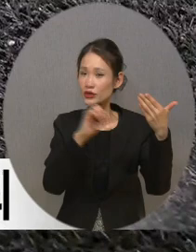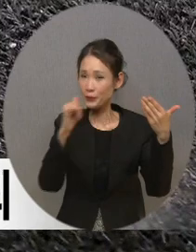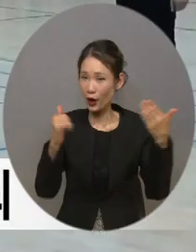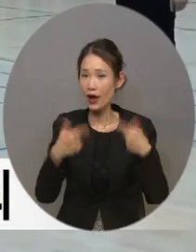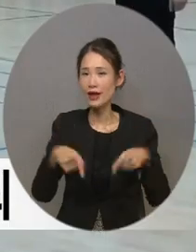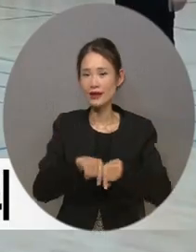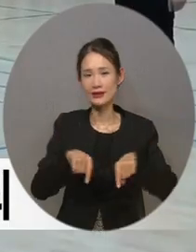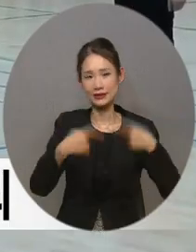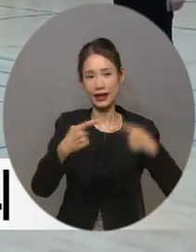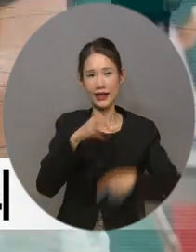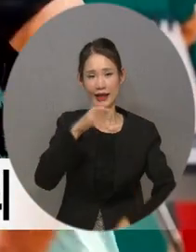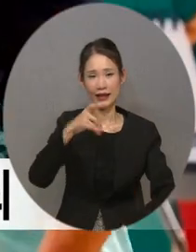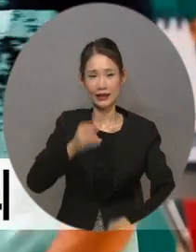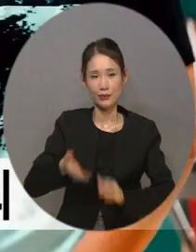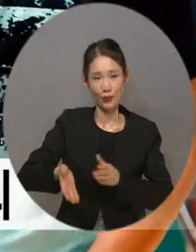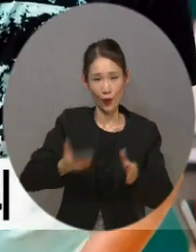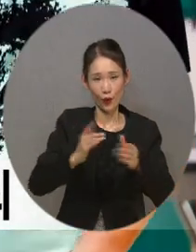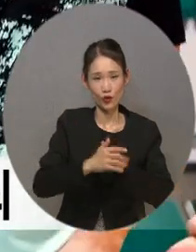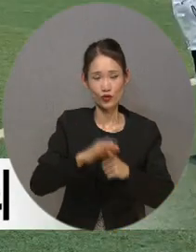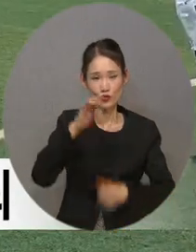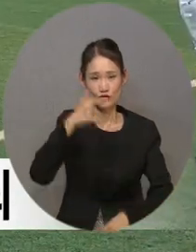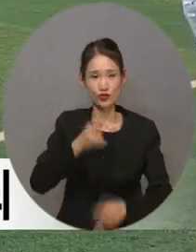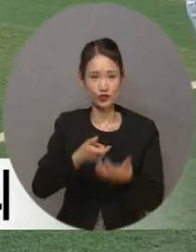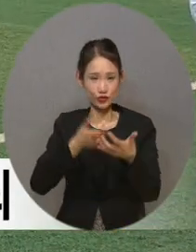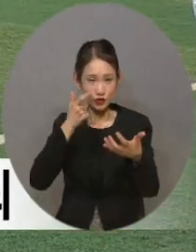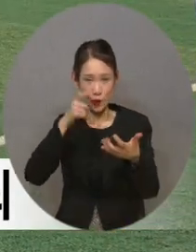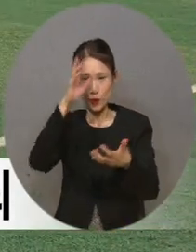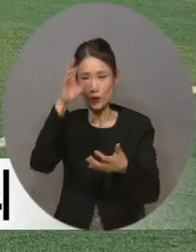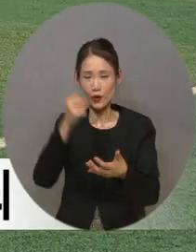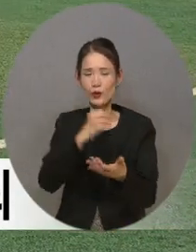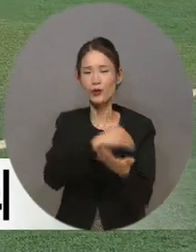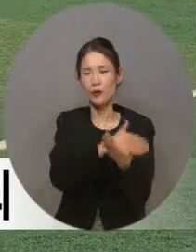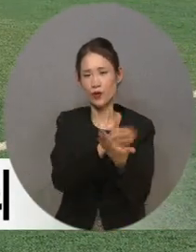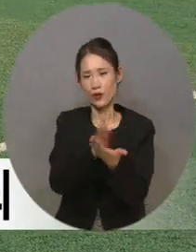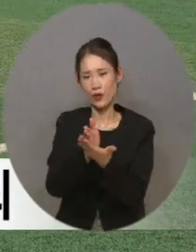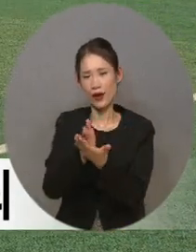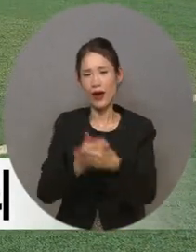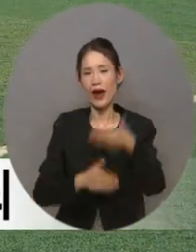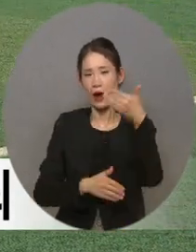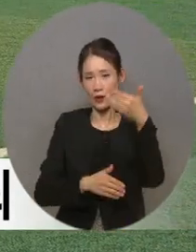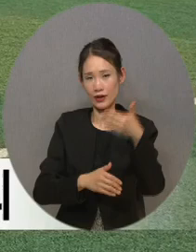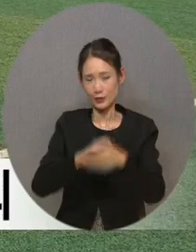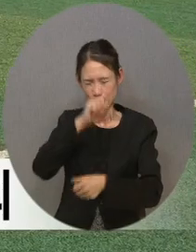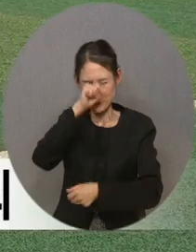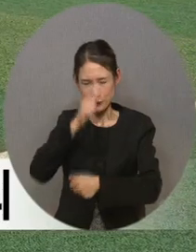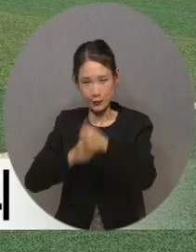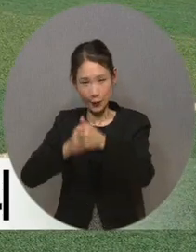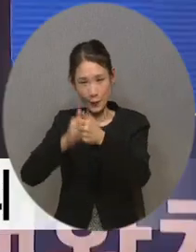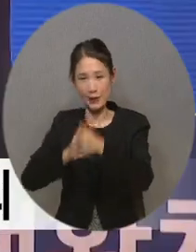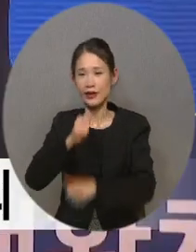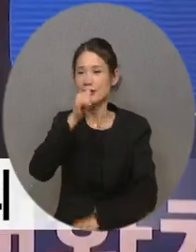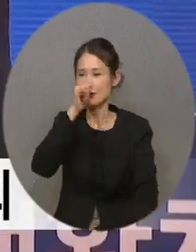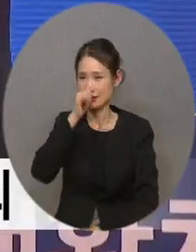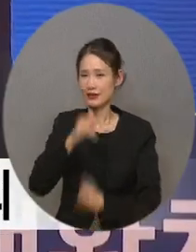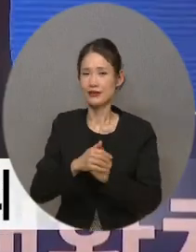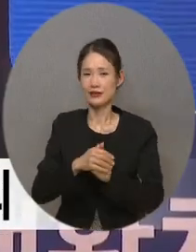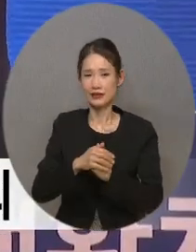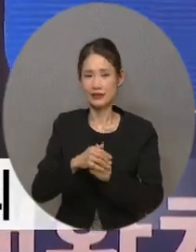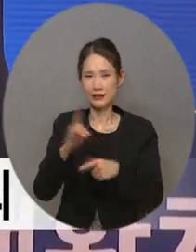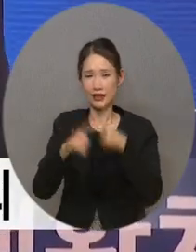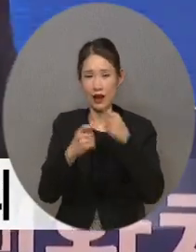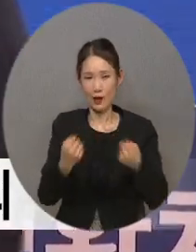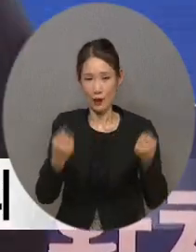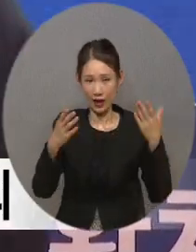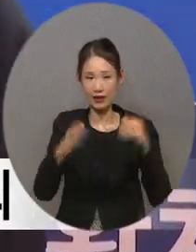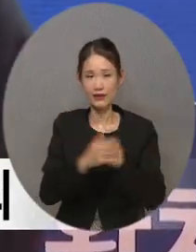게이트볼, 배드민턴, 탁구 경기 등 총 9개 종목에서 선의의 경쟁을 펼쳤습니다. 개회식에서는